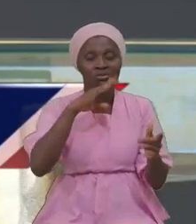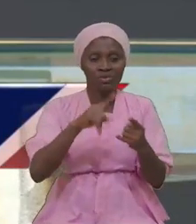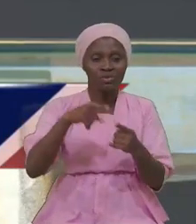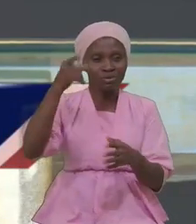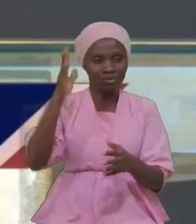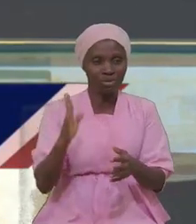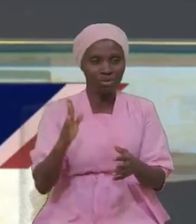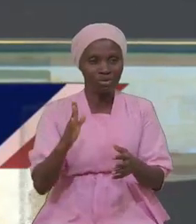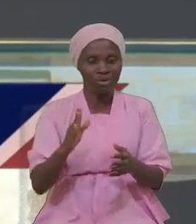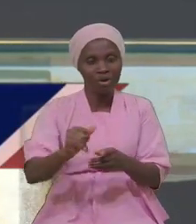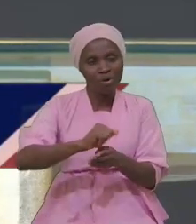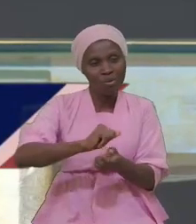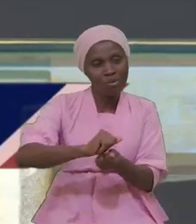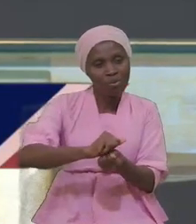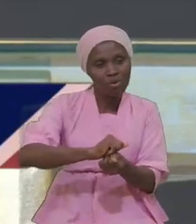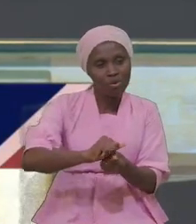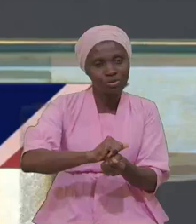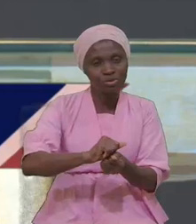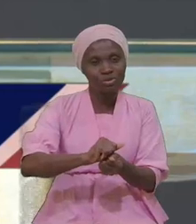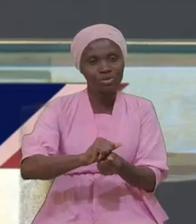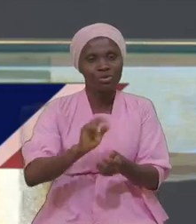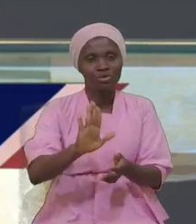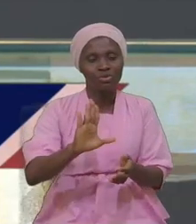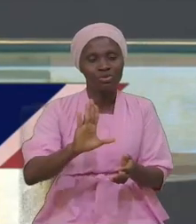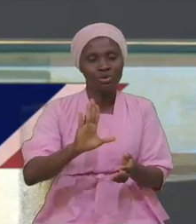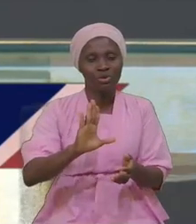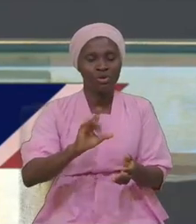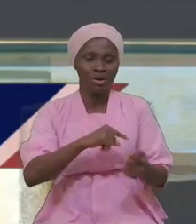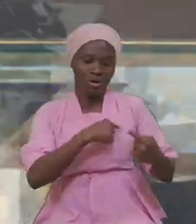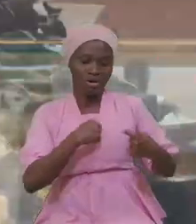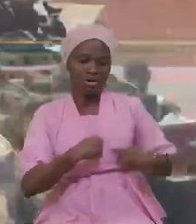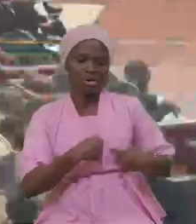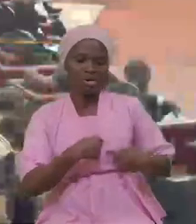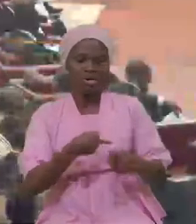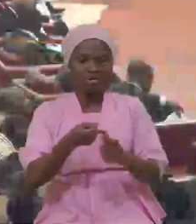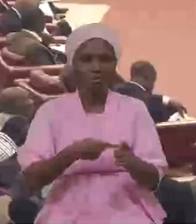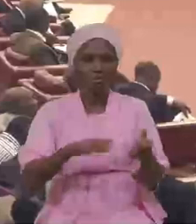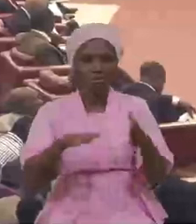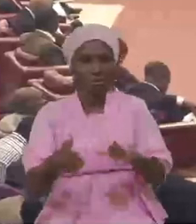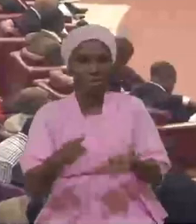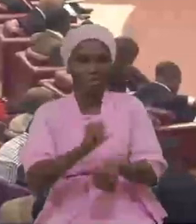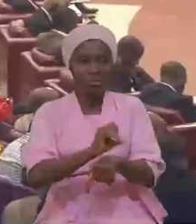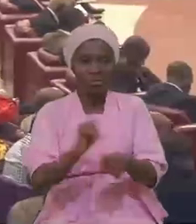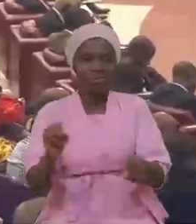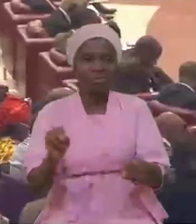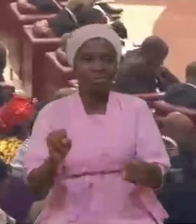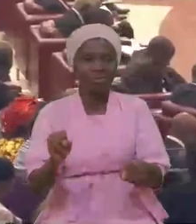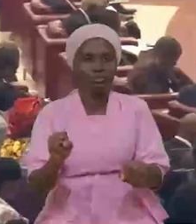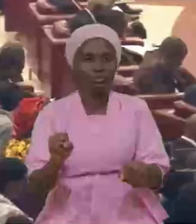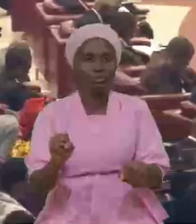purifiera-t-il votre conscience de quoi? Des œuvres mortes.